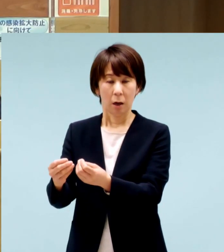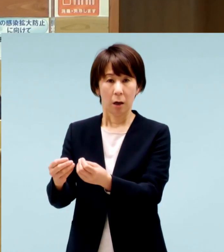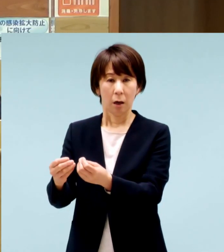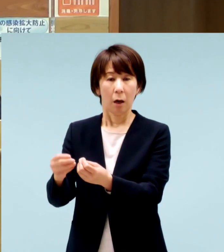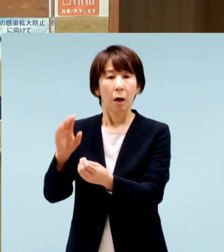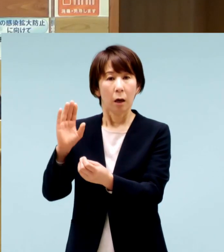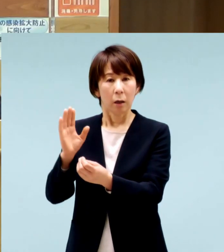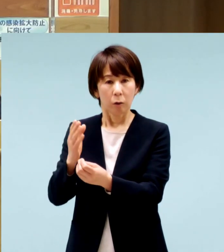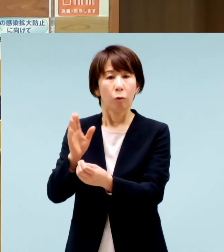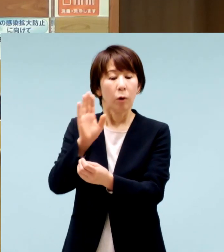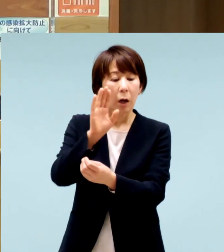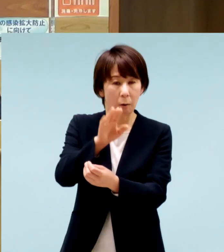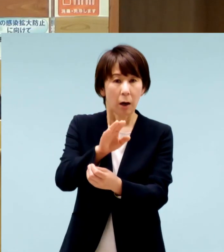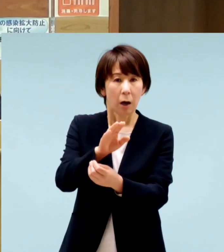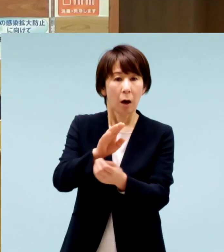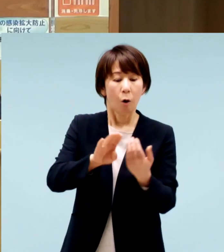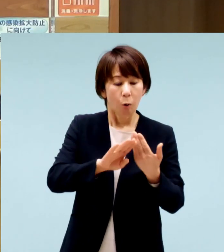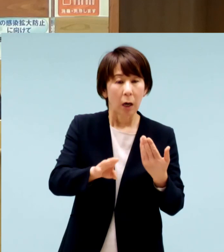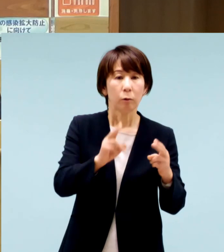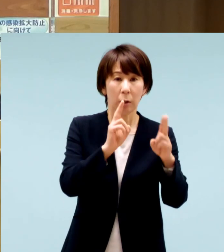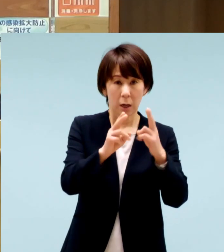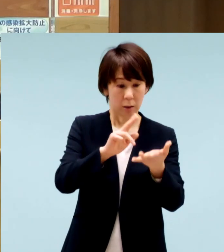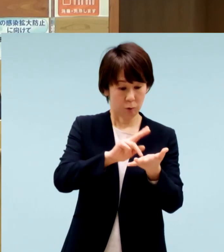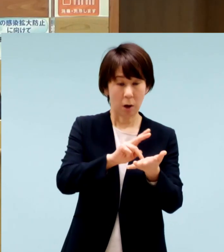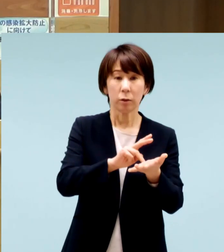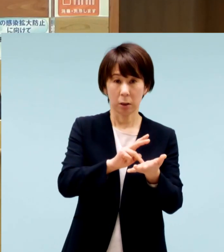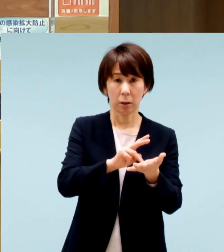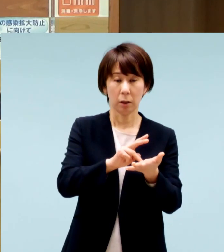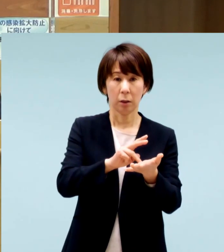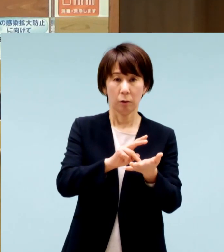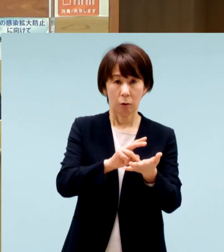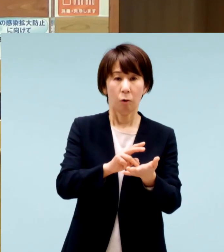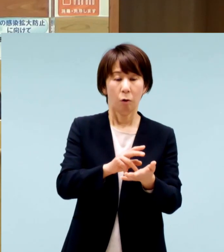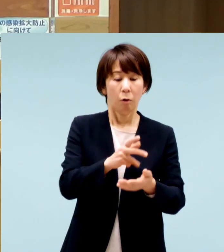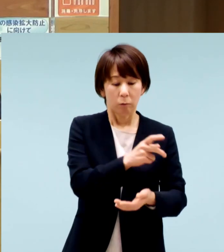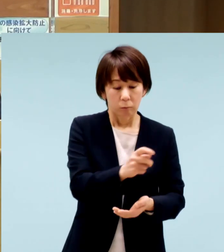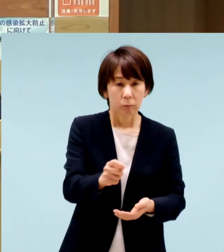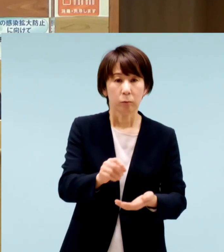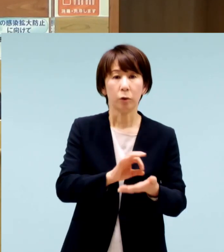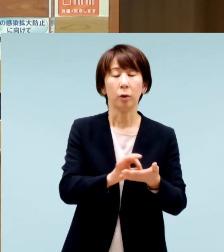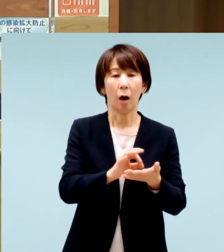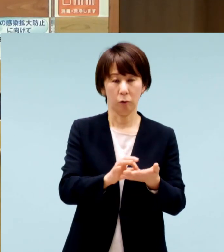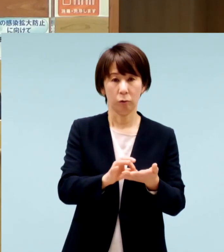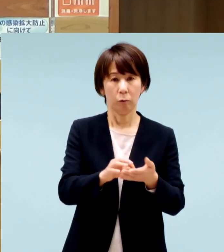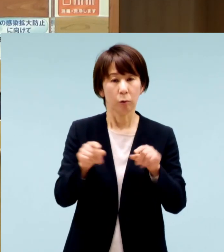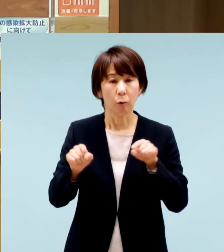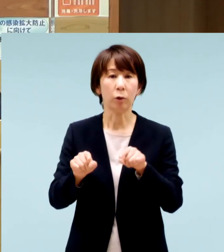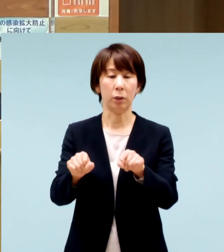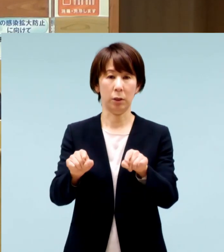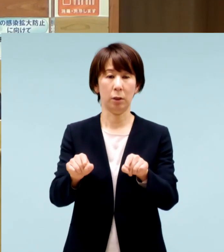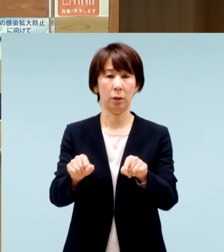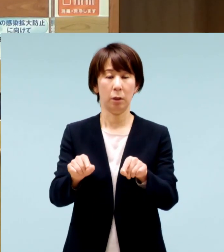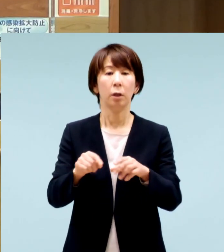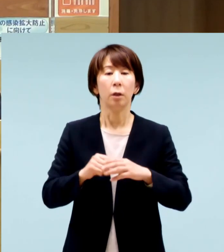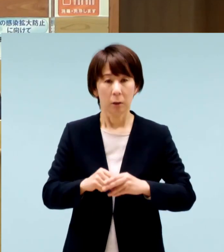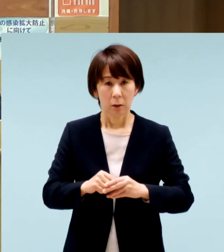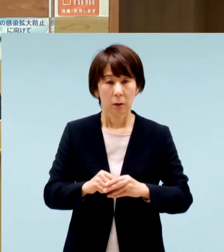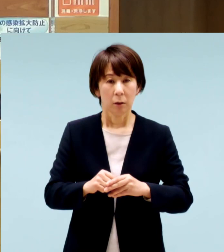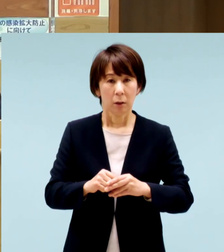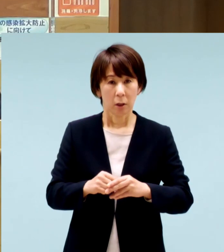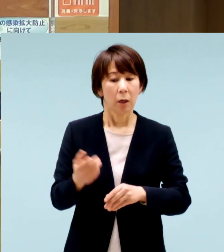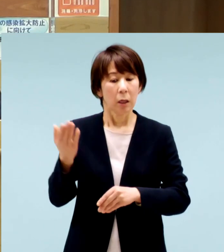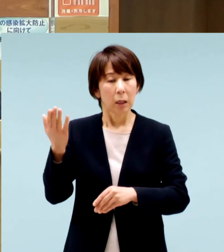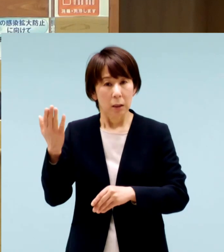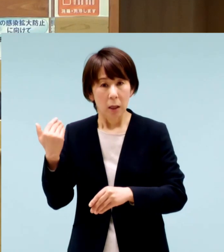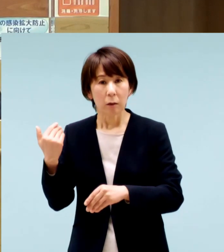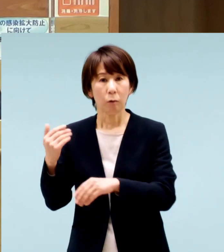ものを同時に扱うという状況にもなりますから、まあ、そういった意味では今までの、この接種の形と